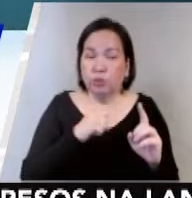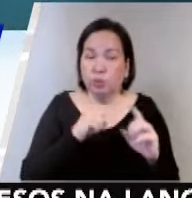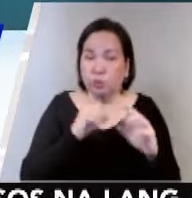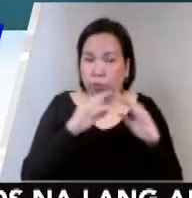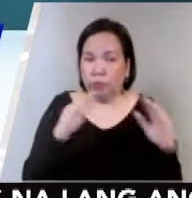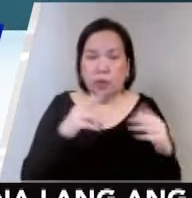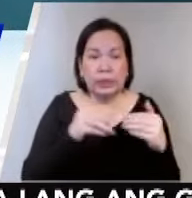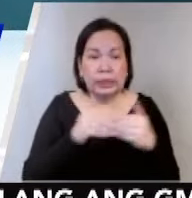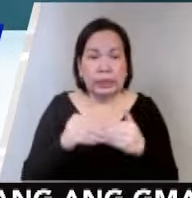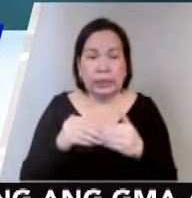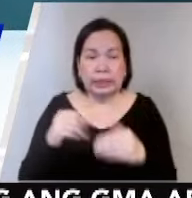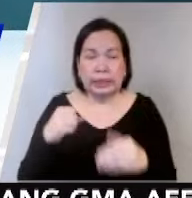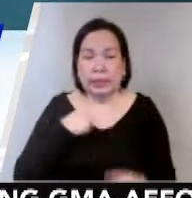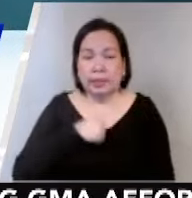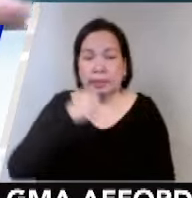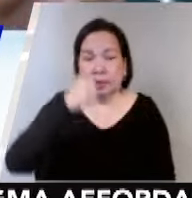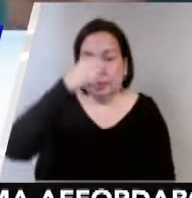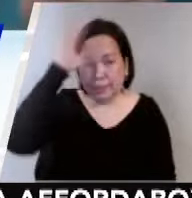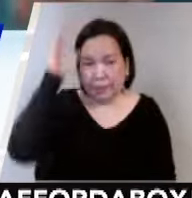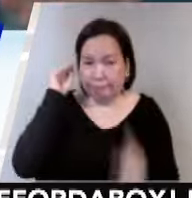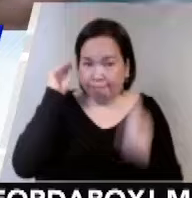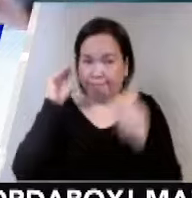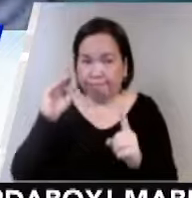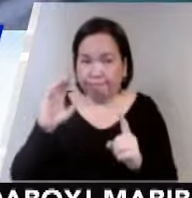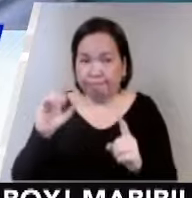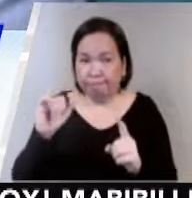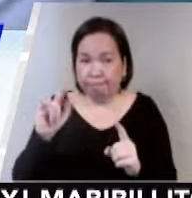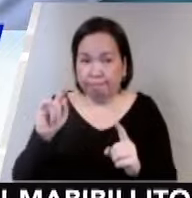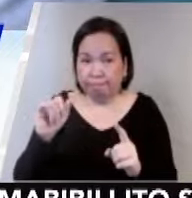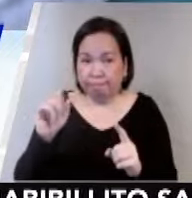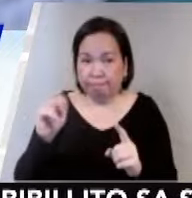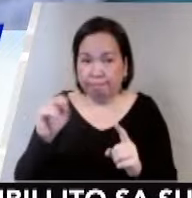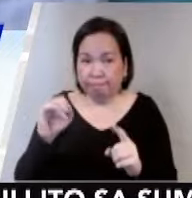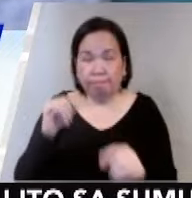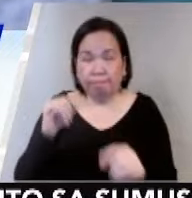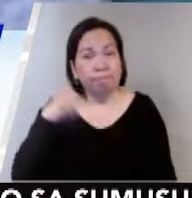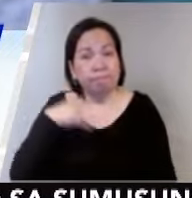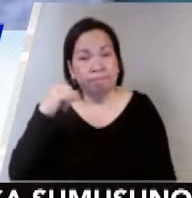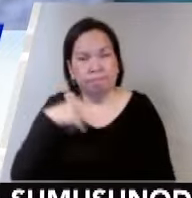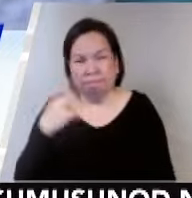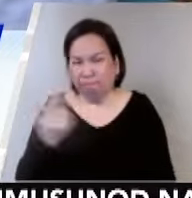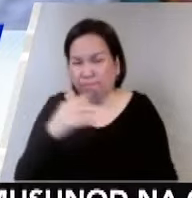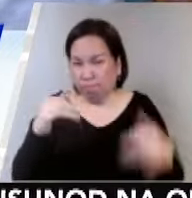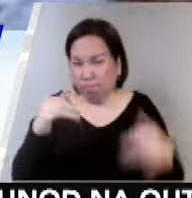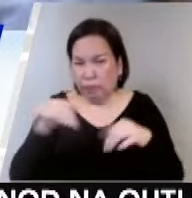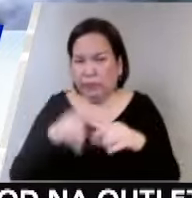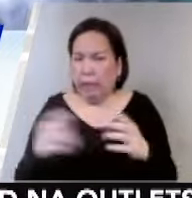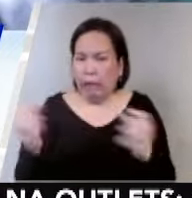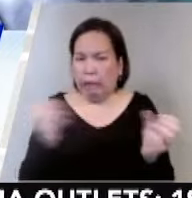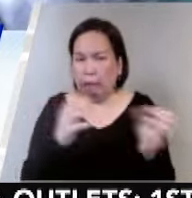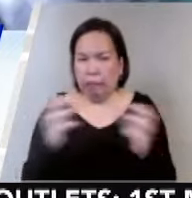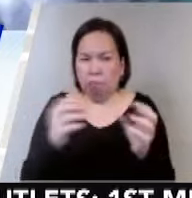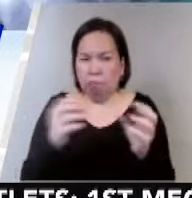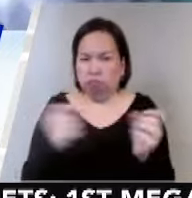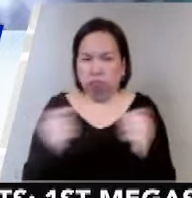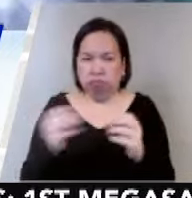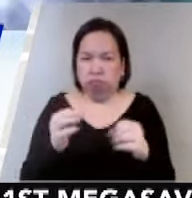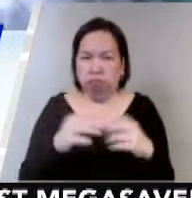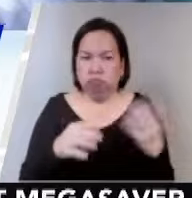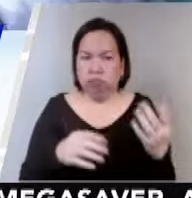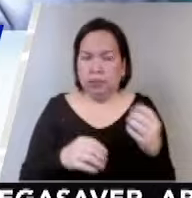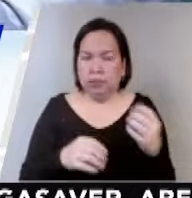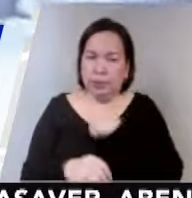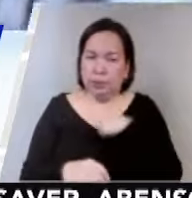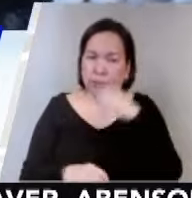new Senate building. Noong isang araw, nauwi ang pulong sa sagutan nina Senator Nancy Binay at Cayetano. Sabi